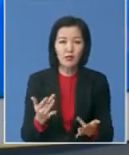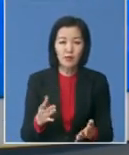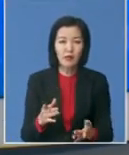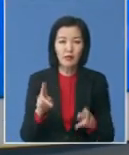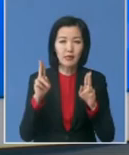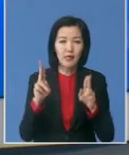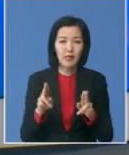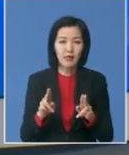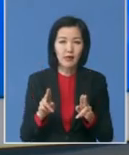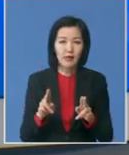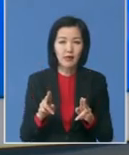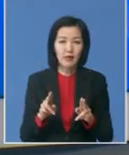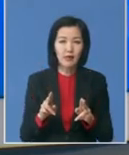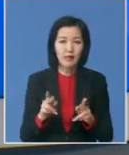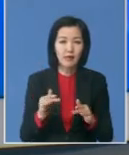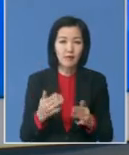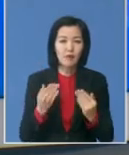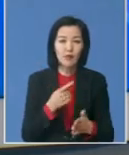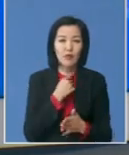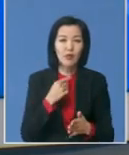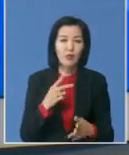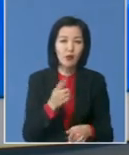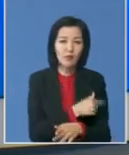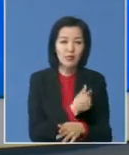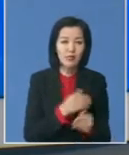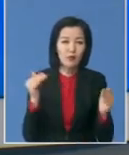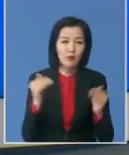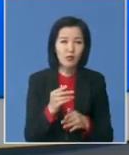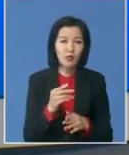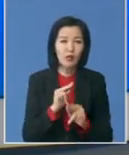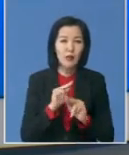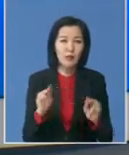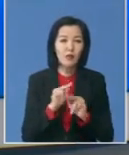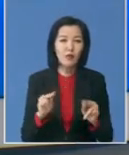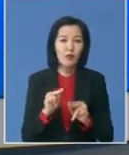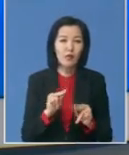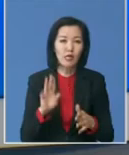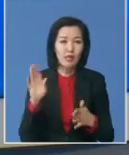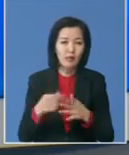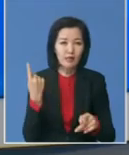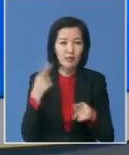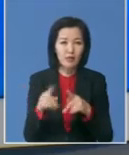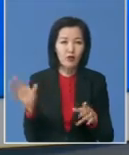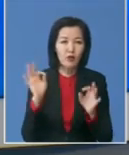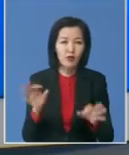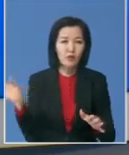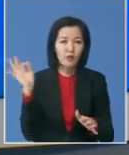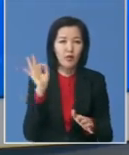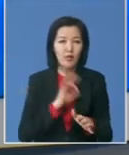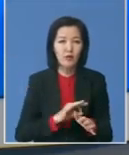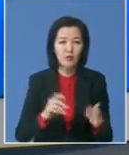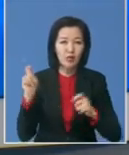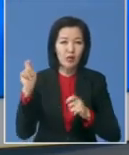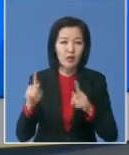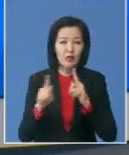заман талабы. Бүгін Талдықорған медициналық колледжіне педагогикалық сәрекеттерге инновациялық технологияларды тиімді пайдалану бойынша ғылыми